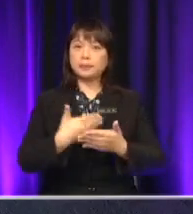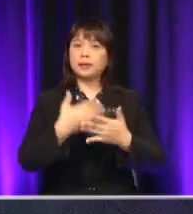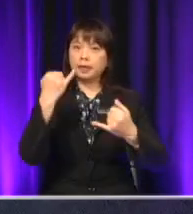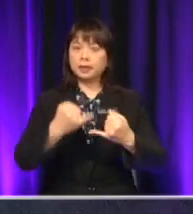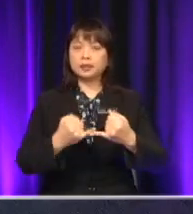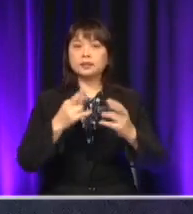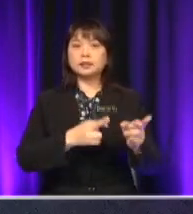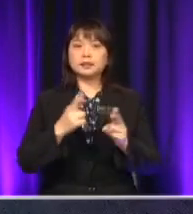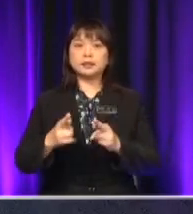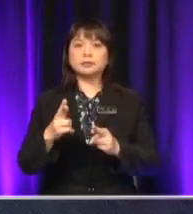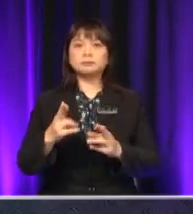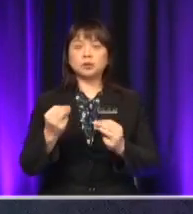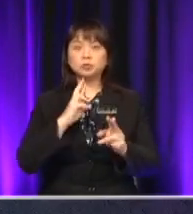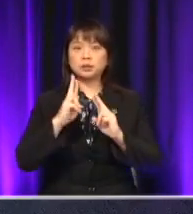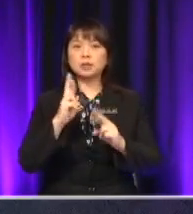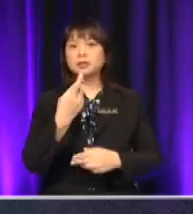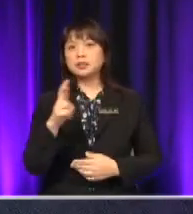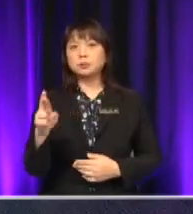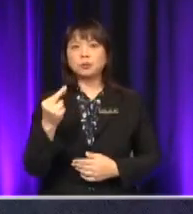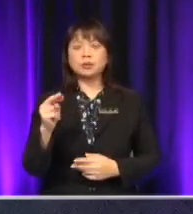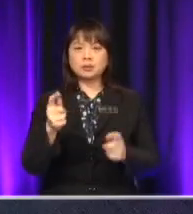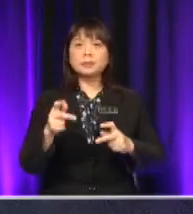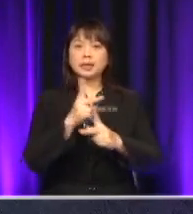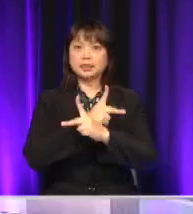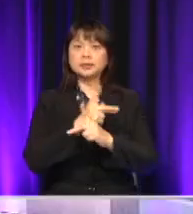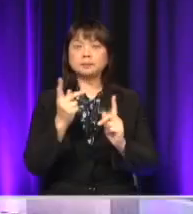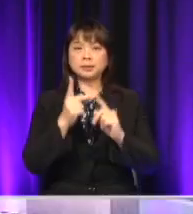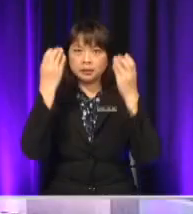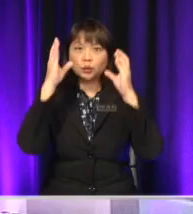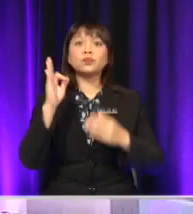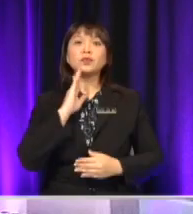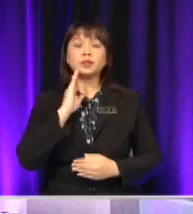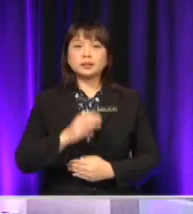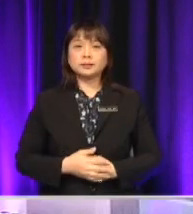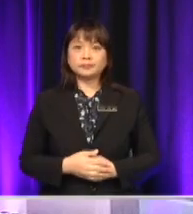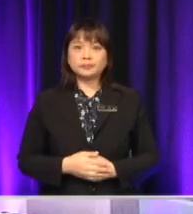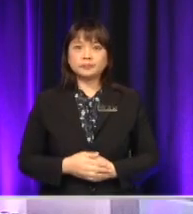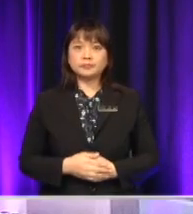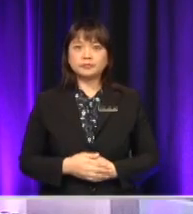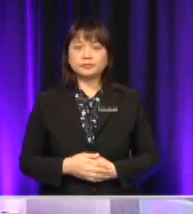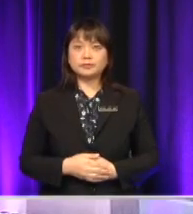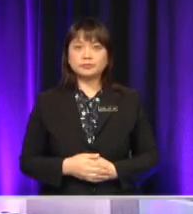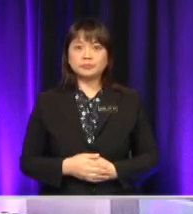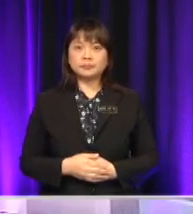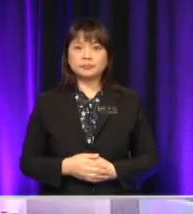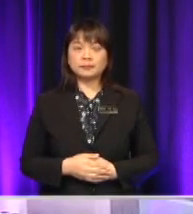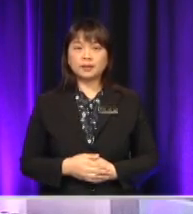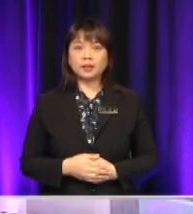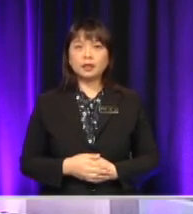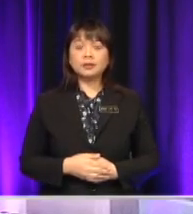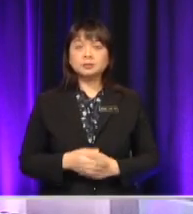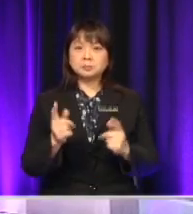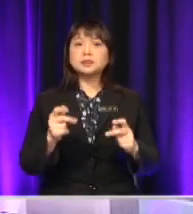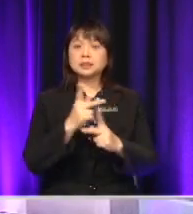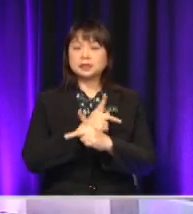ingin mengucapkan ribuan terima kasih kepada guru kita iaitu Cikgu Farah. Terima kasih banyak-banyak Cikgu Farah. Ya. Sama-sama Hanif. Terima kasih